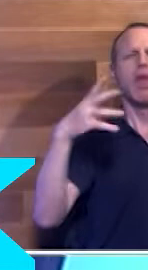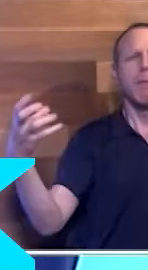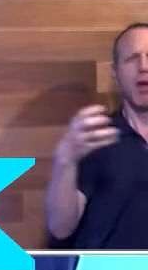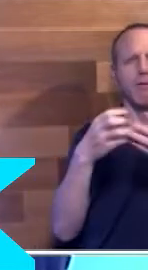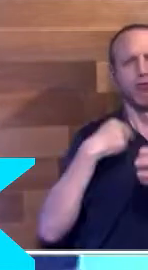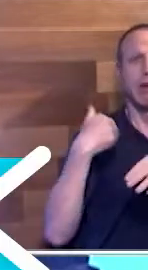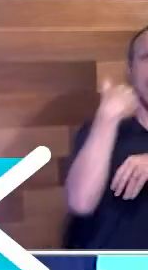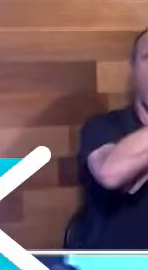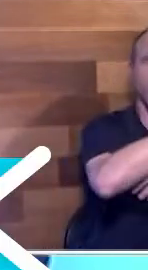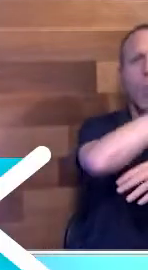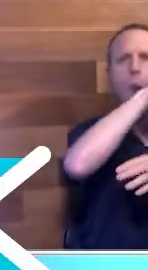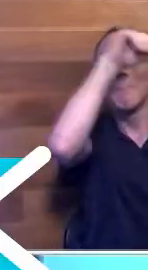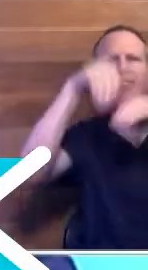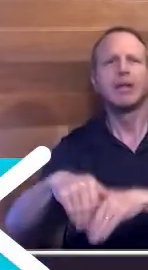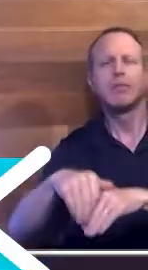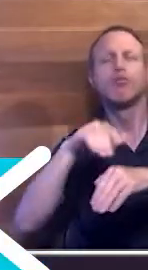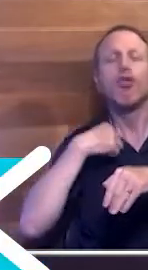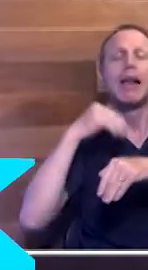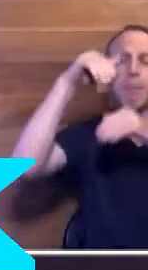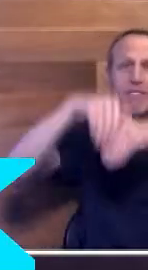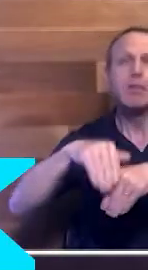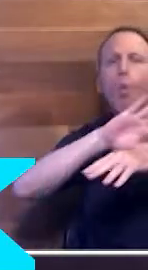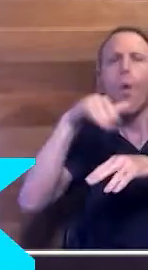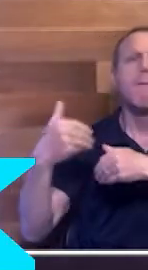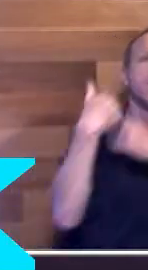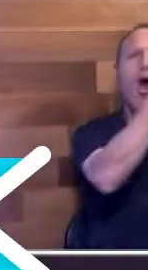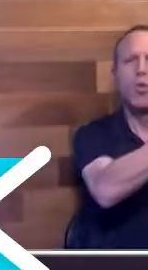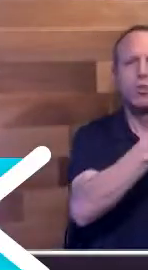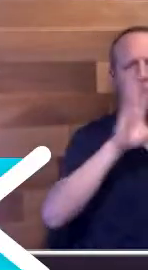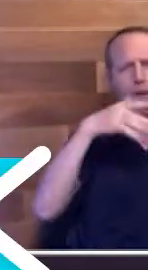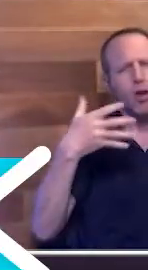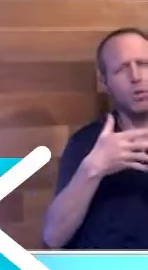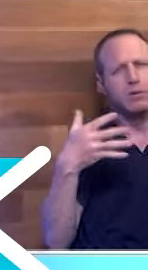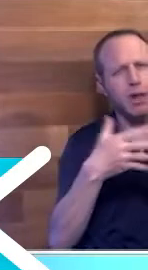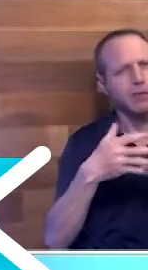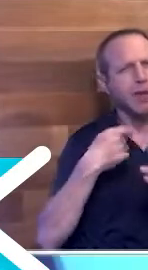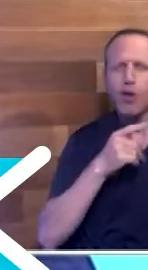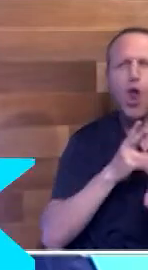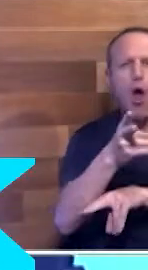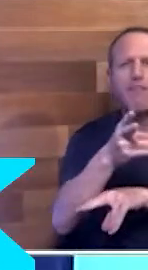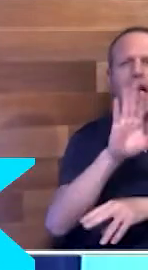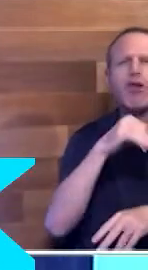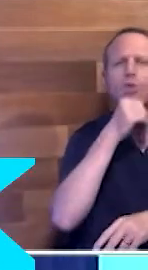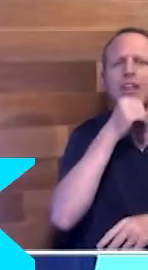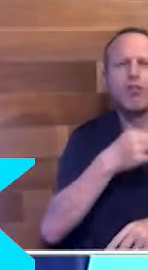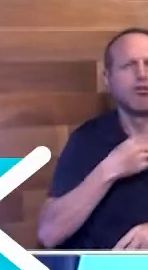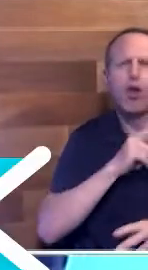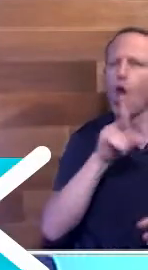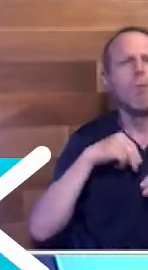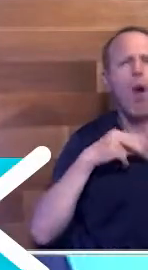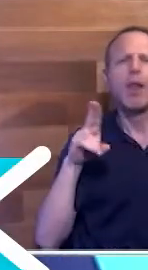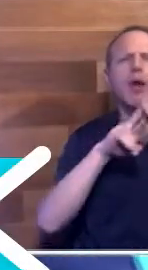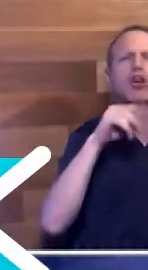שאני בחוץ, כולם בפנים, שאני בפנים, כולם בחוץ, אפילו סלקציה בסופר אני לא עובר, אפילו סבתא שלי לא מוכנה להיפגש